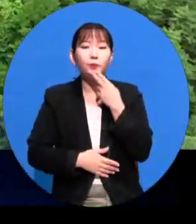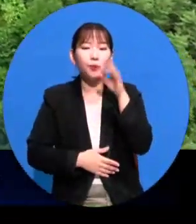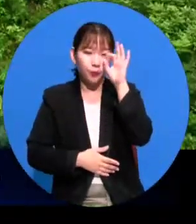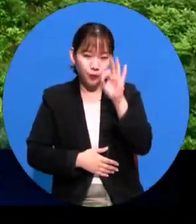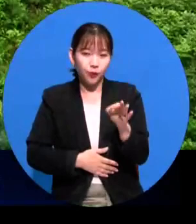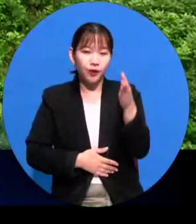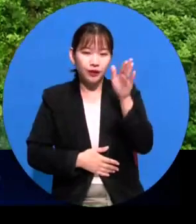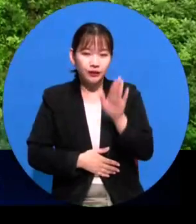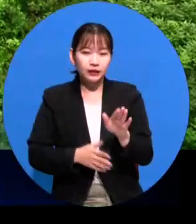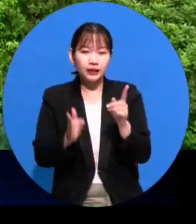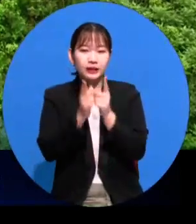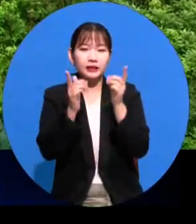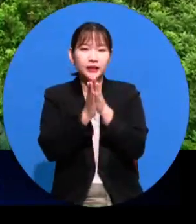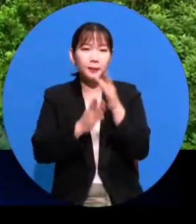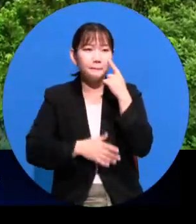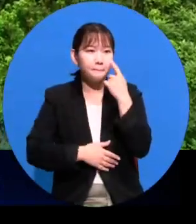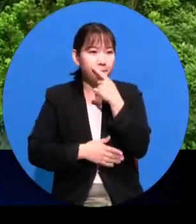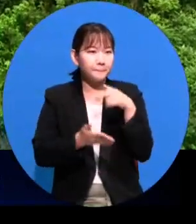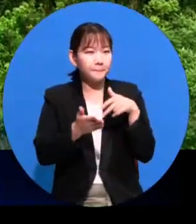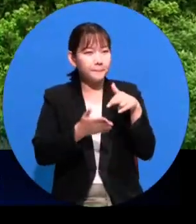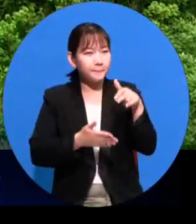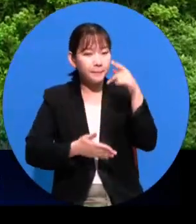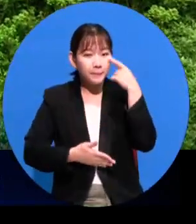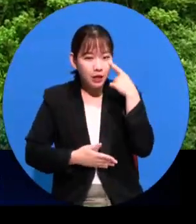사면을 직접 확인해서 올라가 보니까